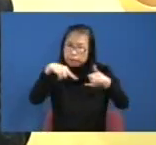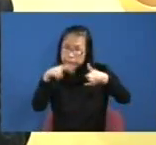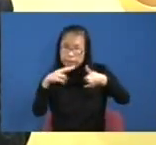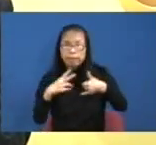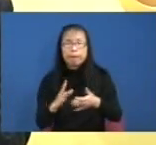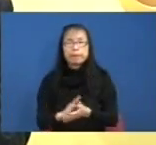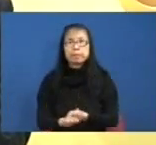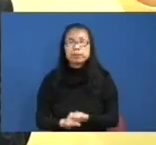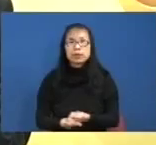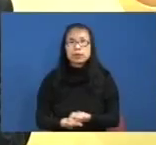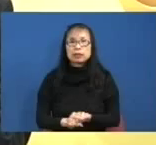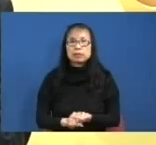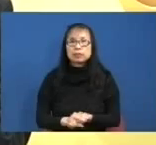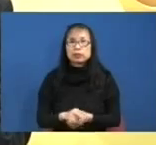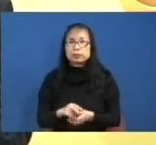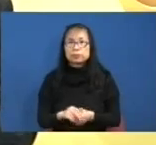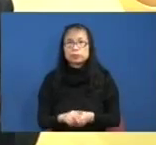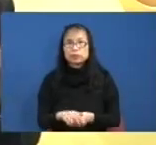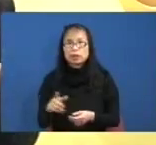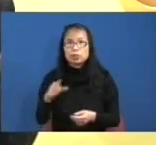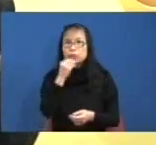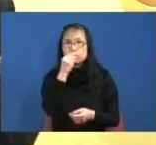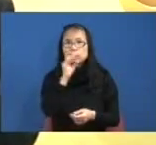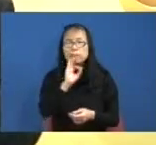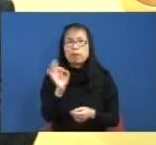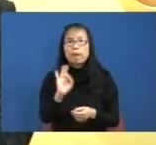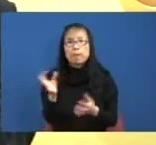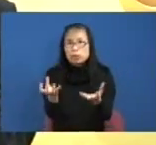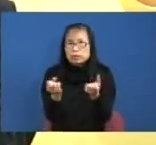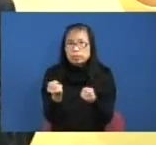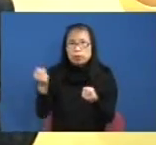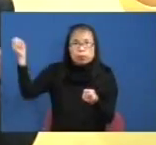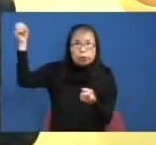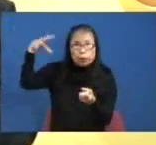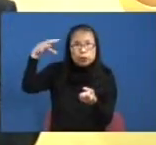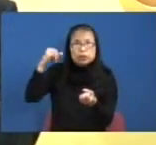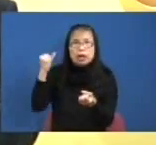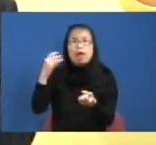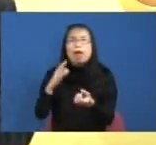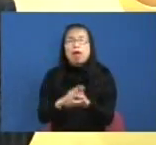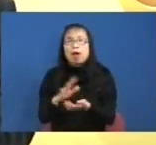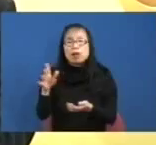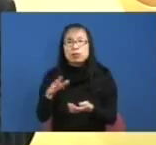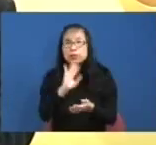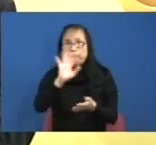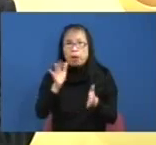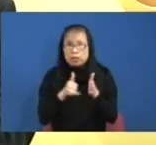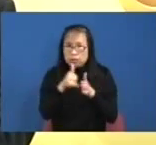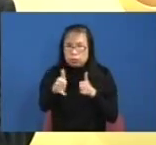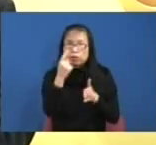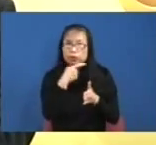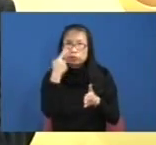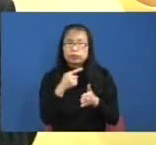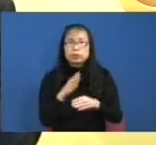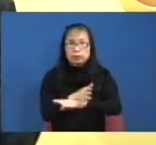咁如果係冇即係食物冇受到輻射嘅話咧，咁已經唔准出口啦。咁另外一方面，食